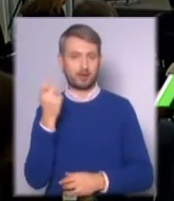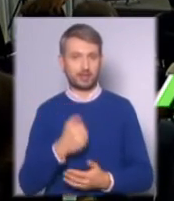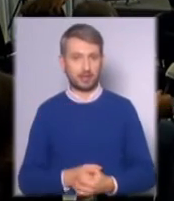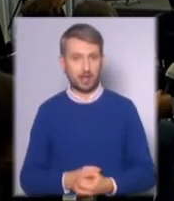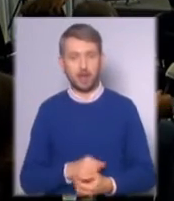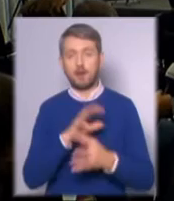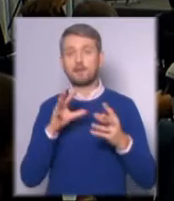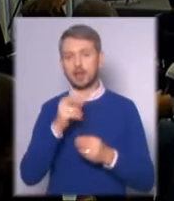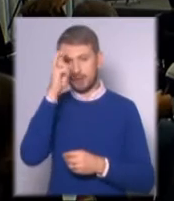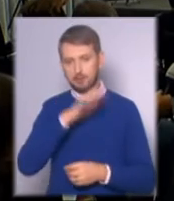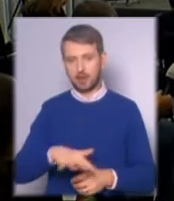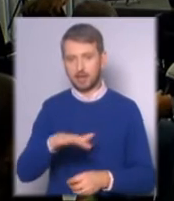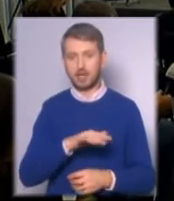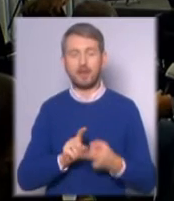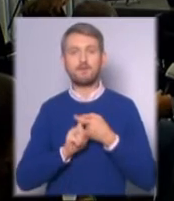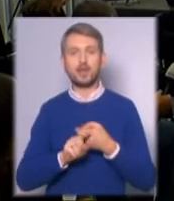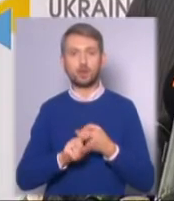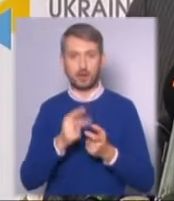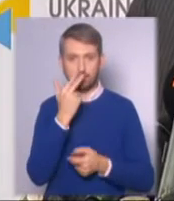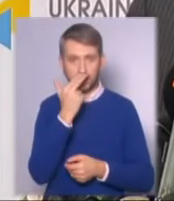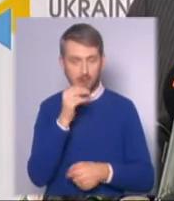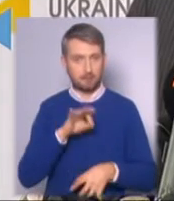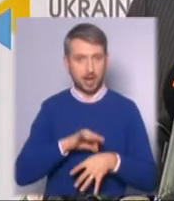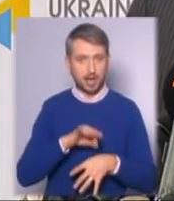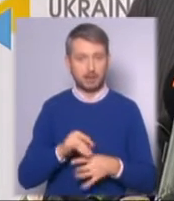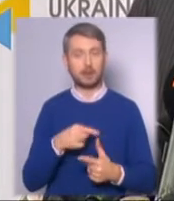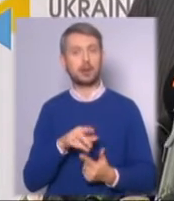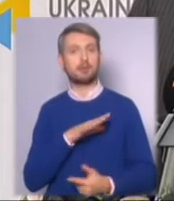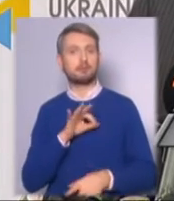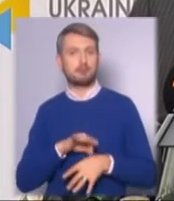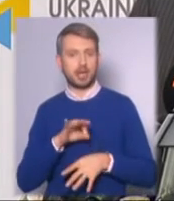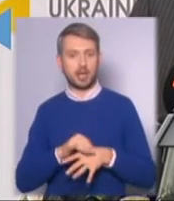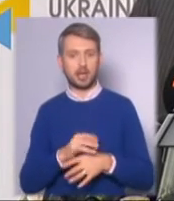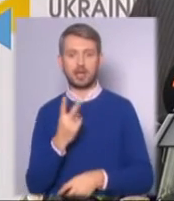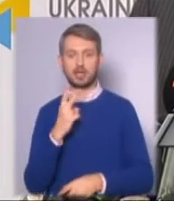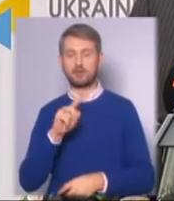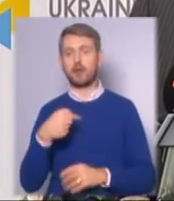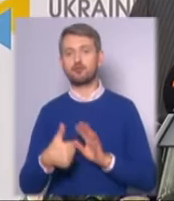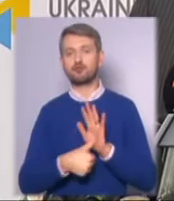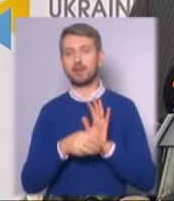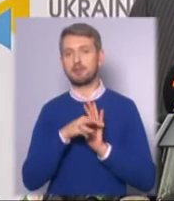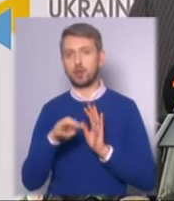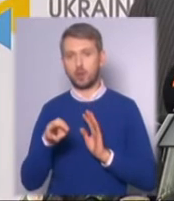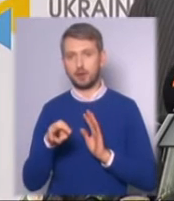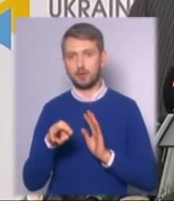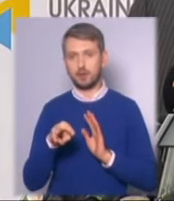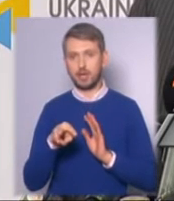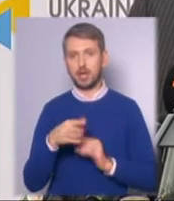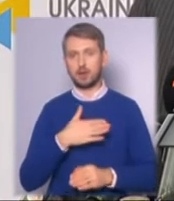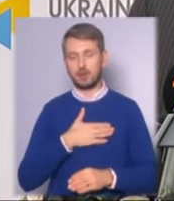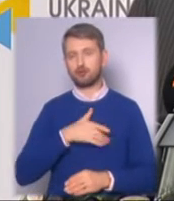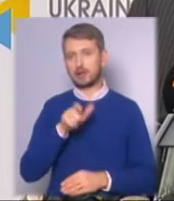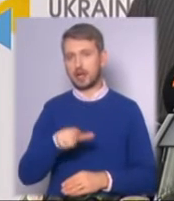стране вирусом гриппа болеет или болело 2,6 миллионов наших